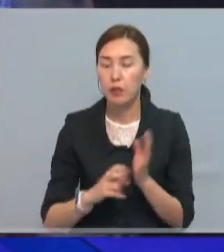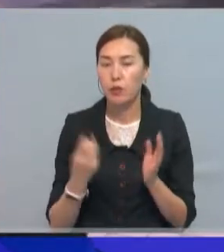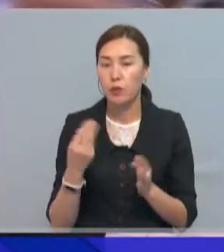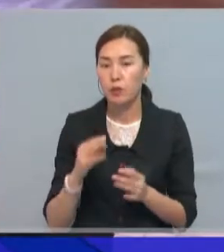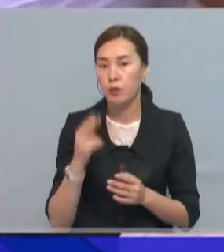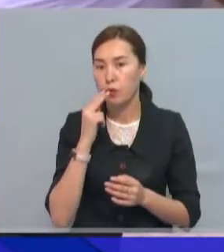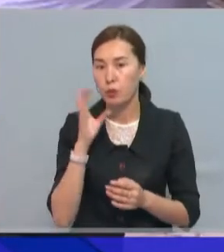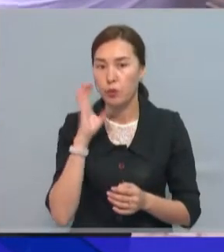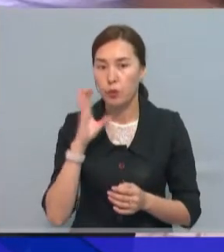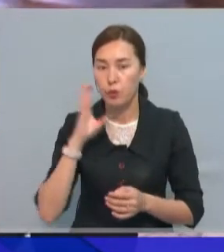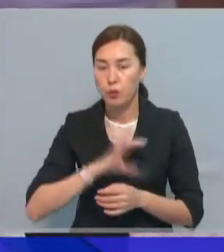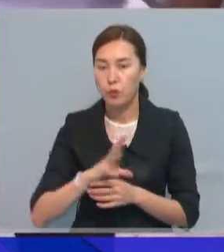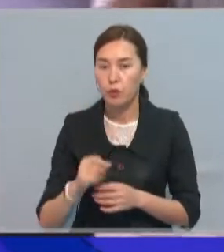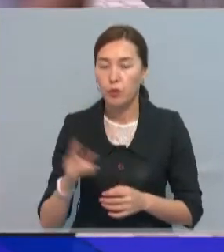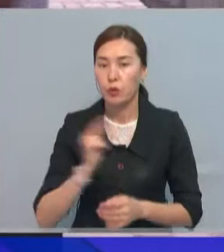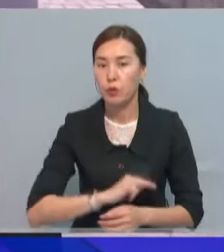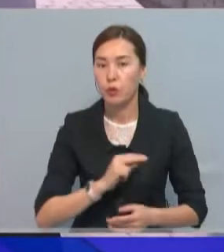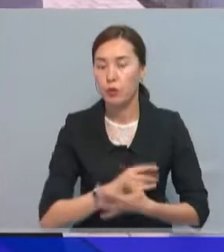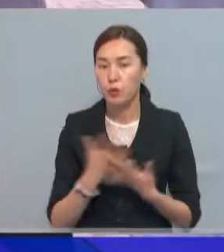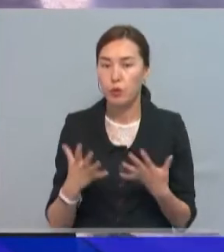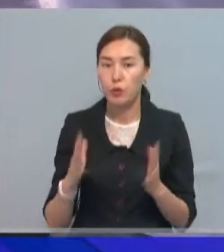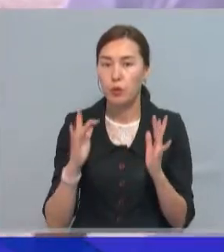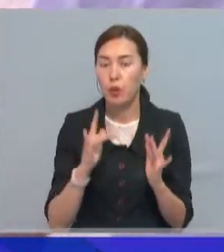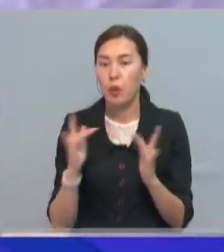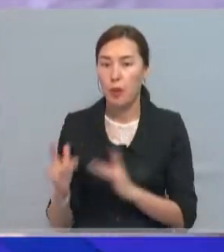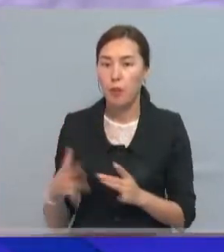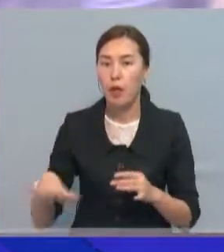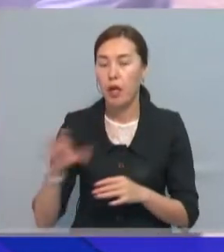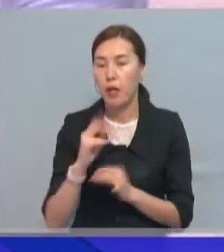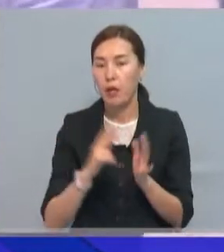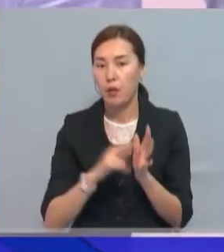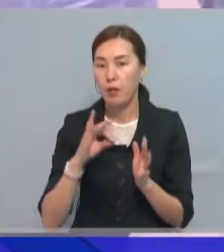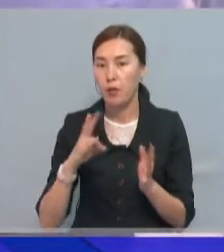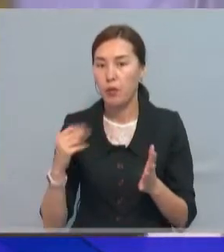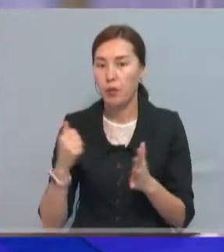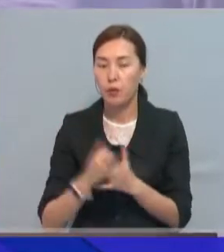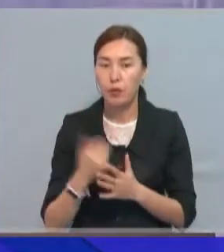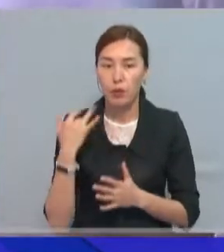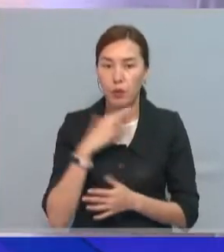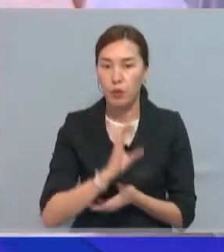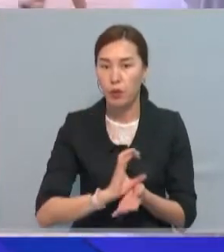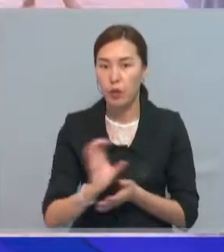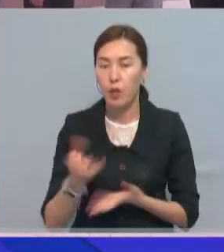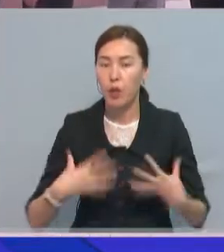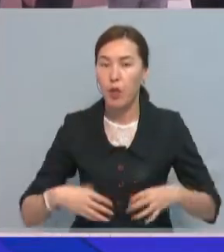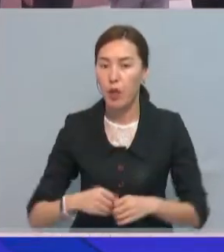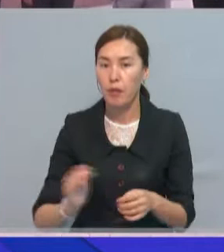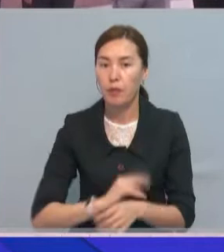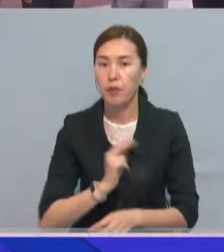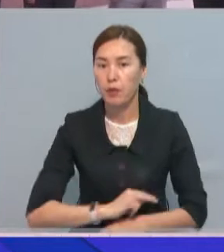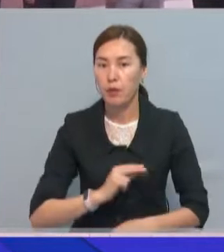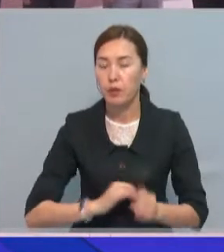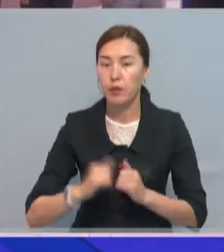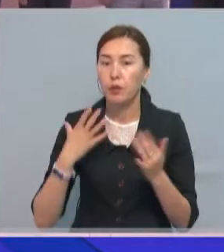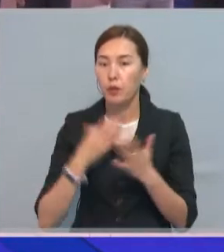дана асханалық су мен сусындар, шаруашылық бұйымдары, төсек жабдықтары, барлығы 8 тоннадан астам жүк жиналды. Қоғамда қайырымдықты дамыту